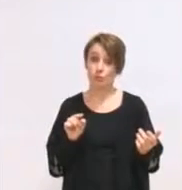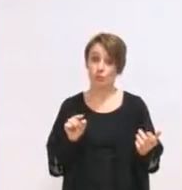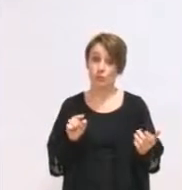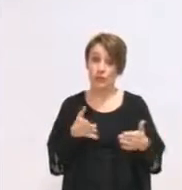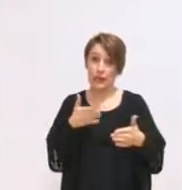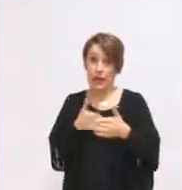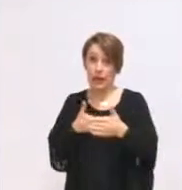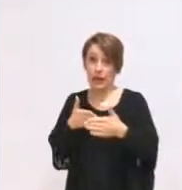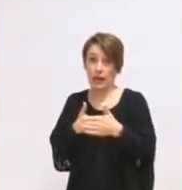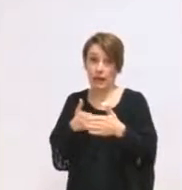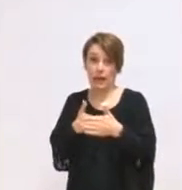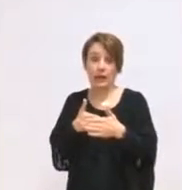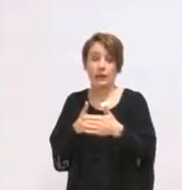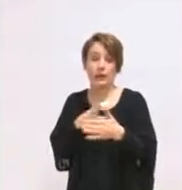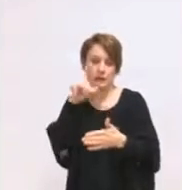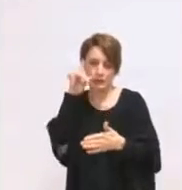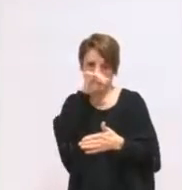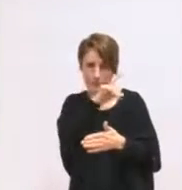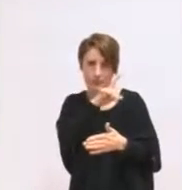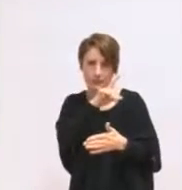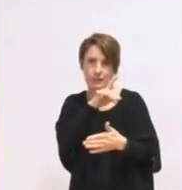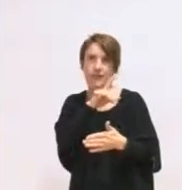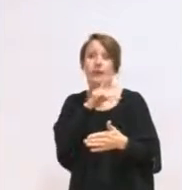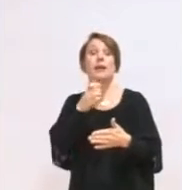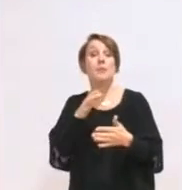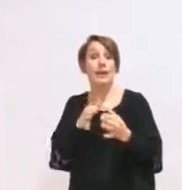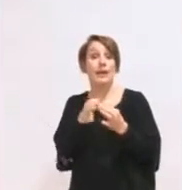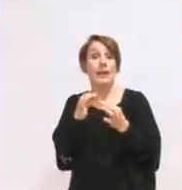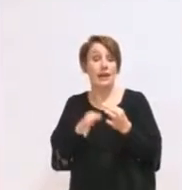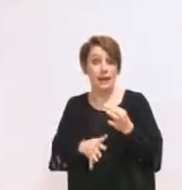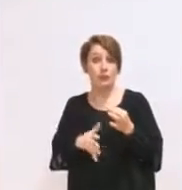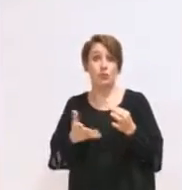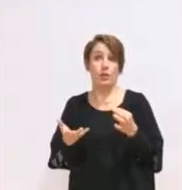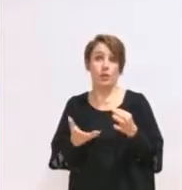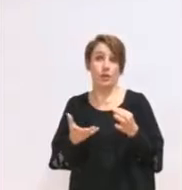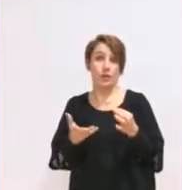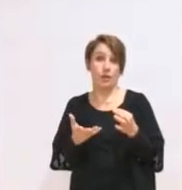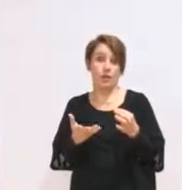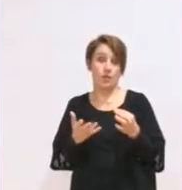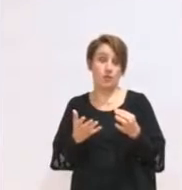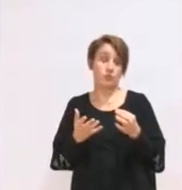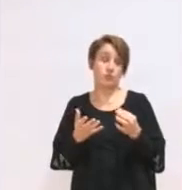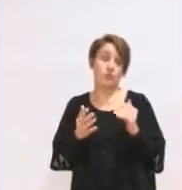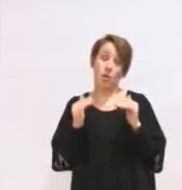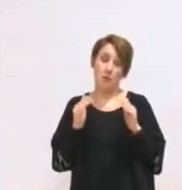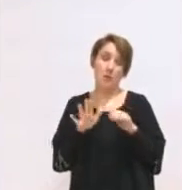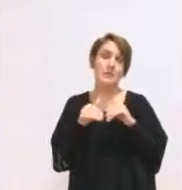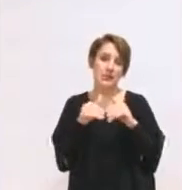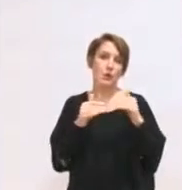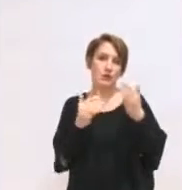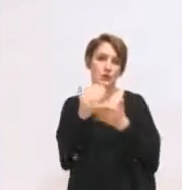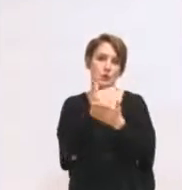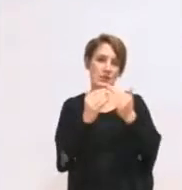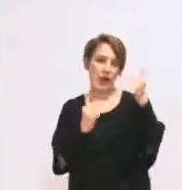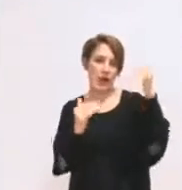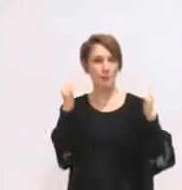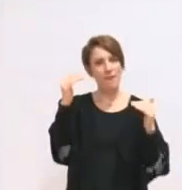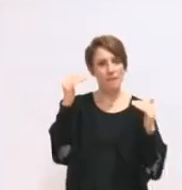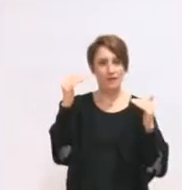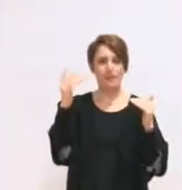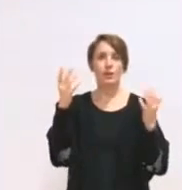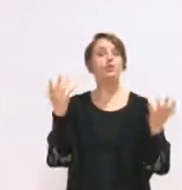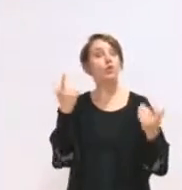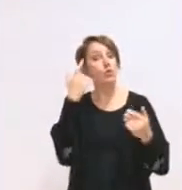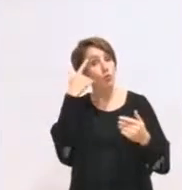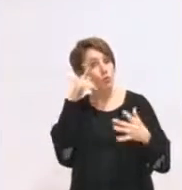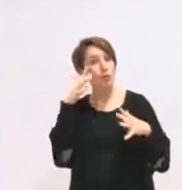qui sont annexes, effectivement, mais qui du coup sont aussi au cœur de cette inégalité salariale. Donc au final, pour réussir